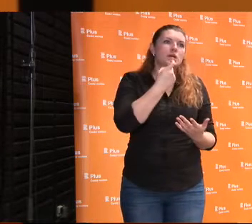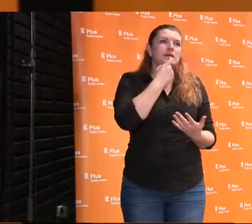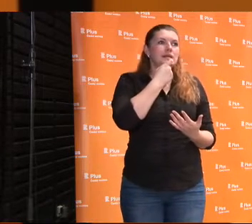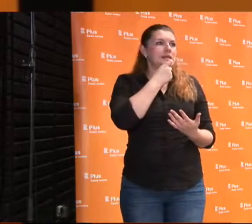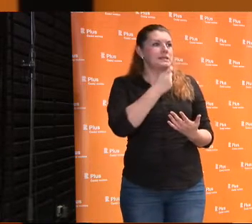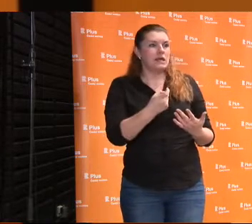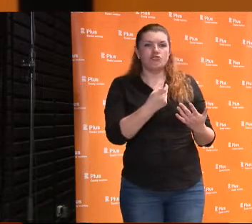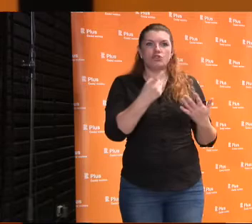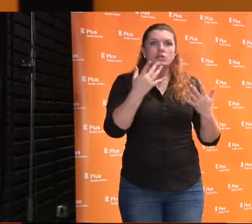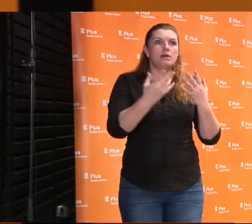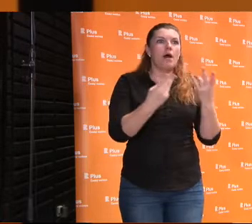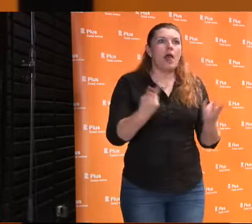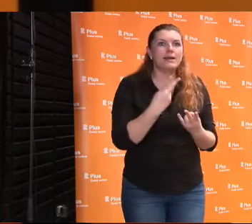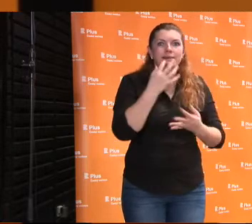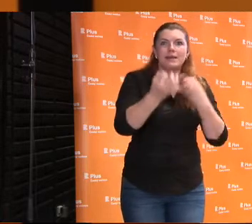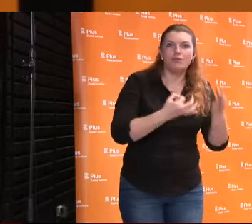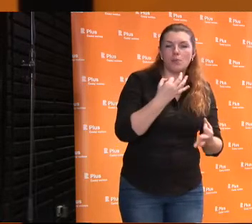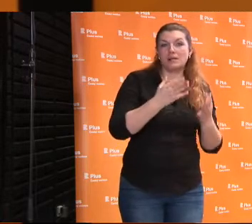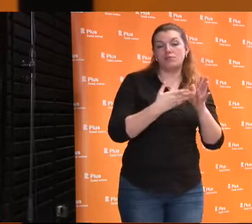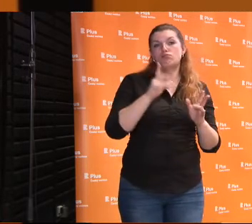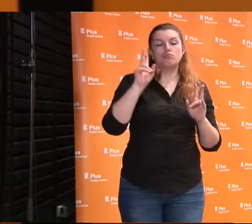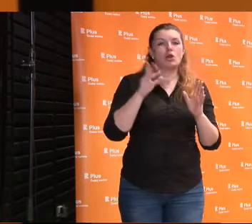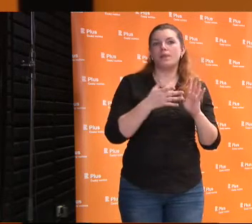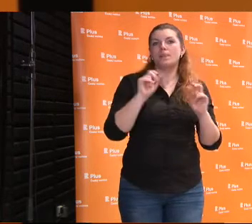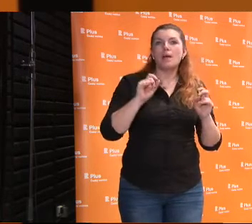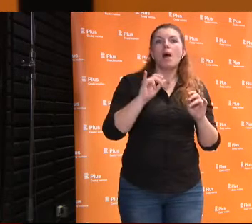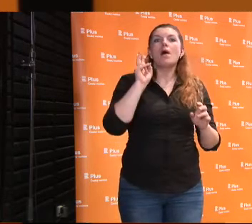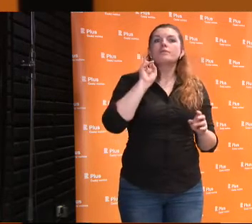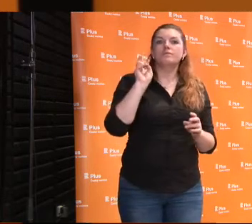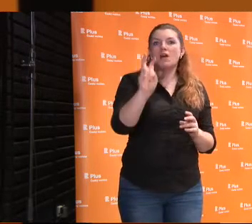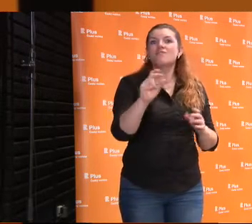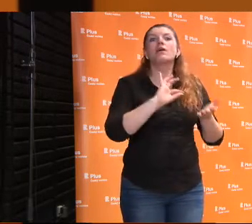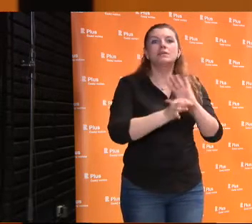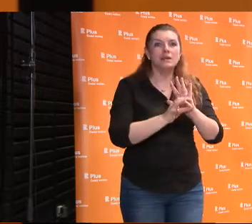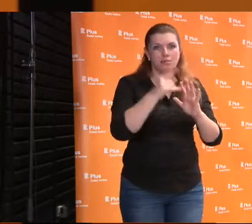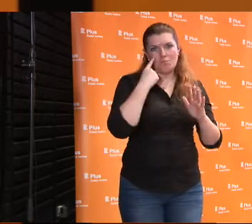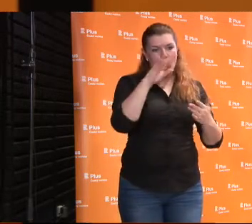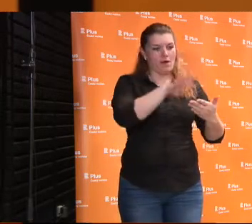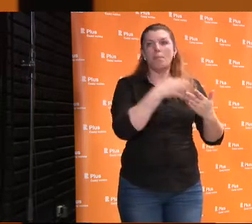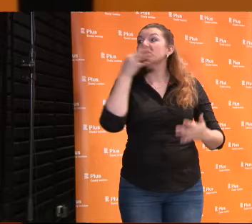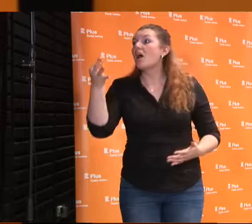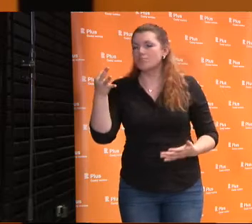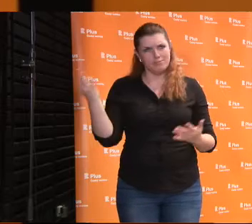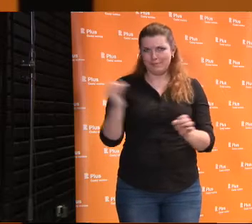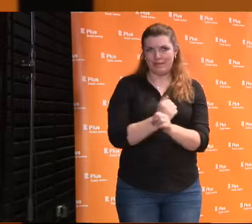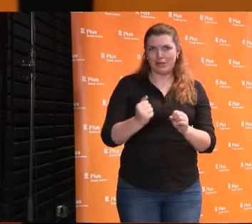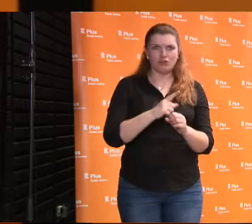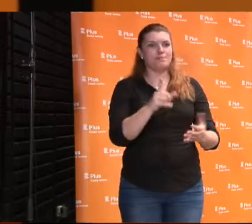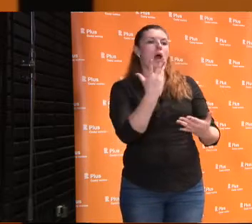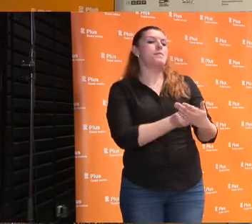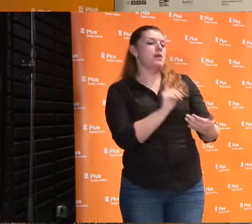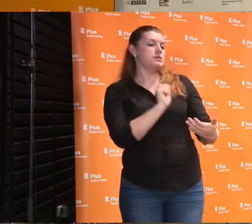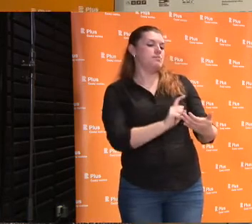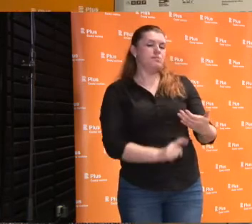když chce získat informace o jízdním řádu, tak už se nikdy nikoho neptá, prostě sáhne na aplikace, čili